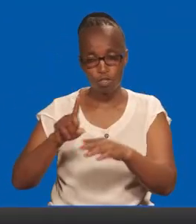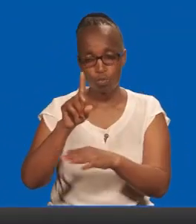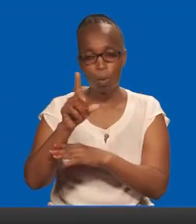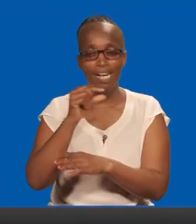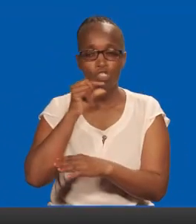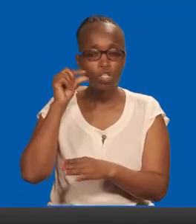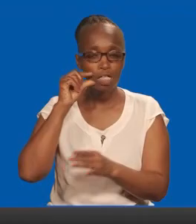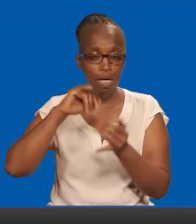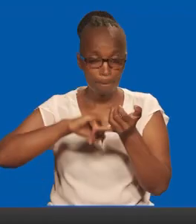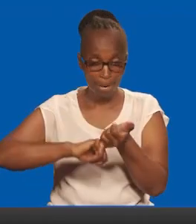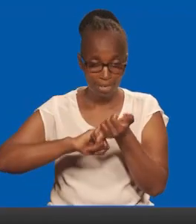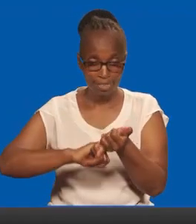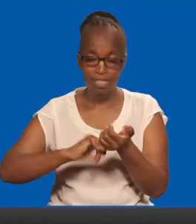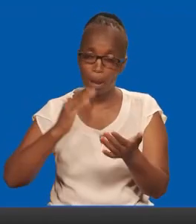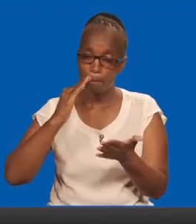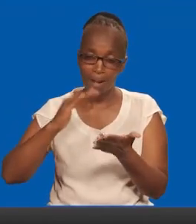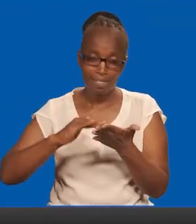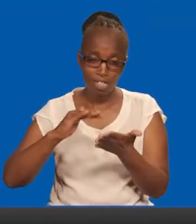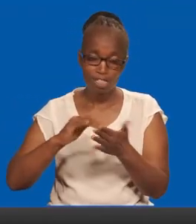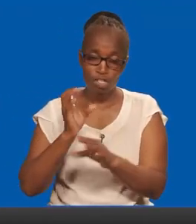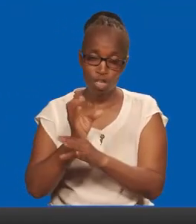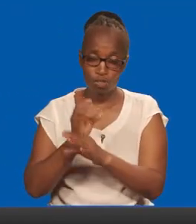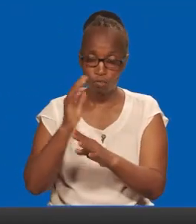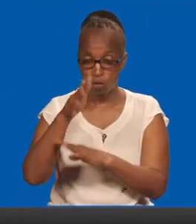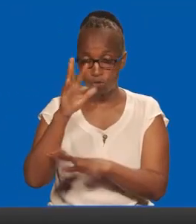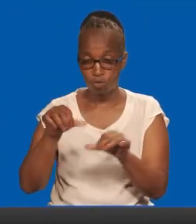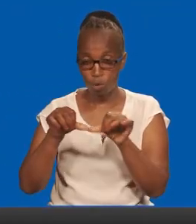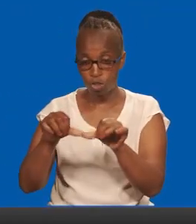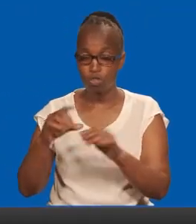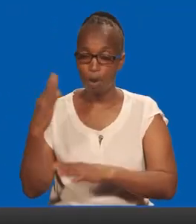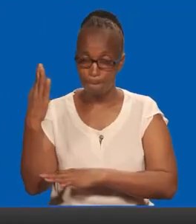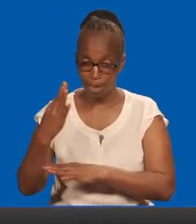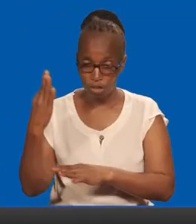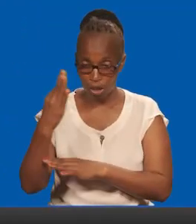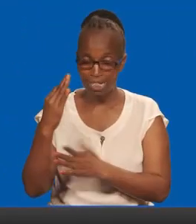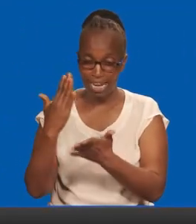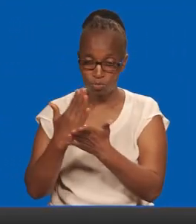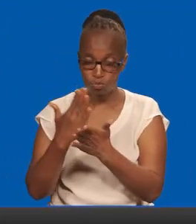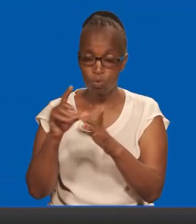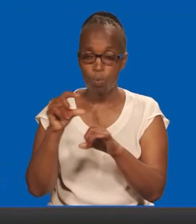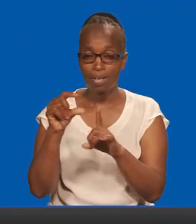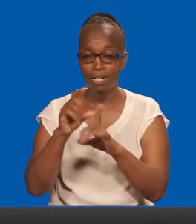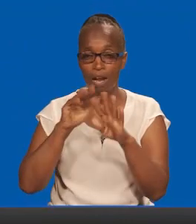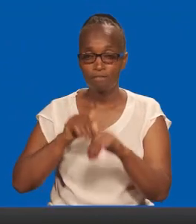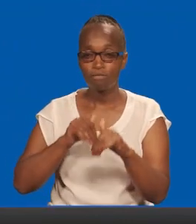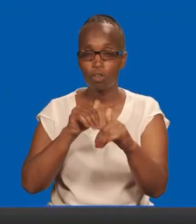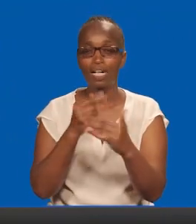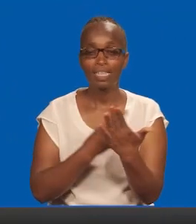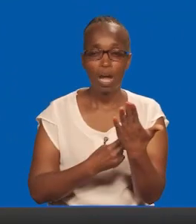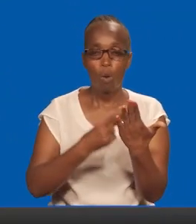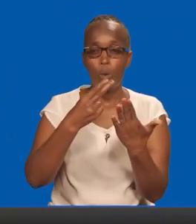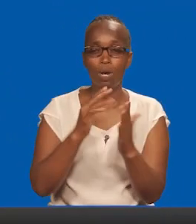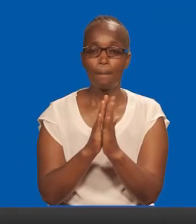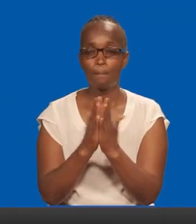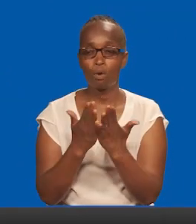hapa akirai Kanisa la mungu na Hasa la Bara Afrika kusimama injili ya kweli kulingana Na kitabu kitakatifu